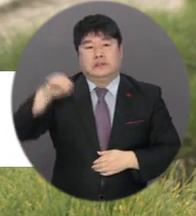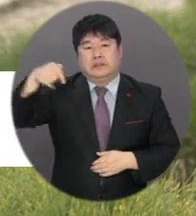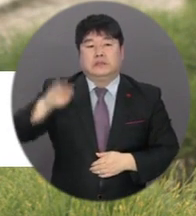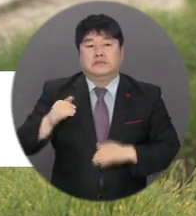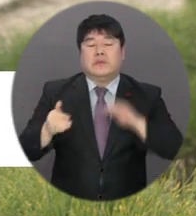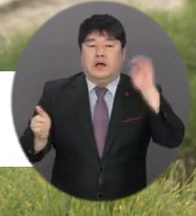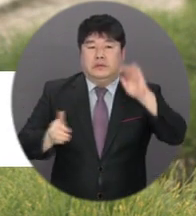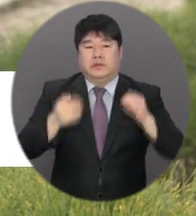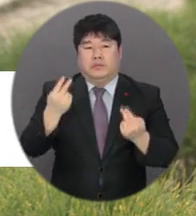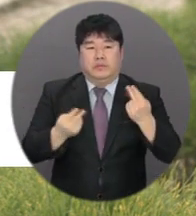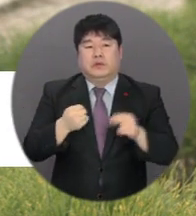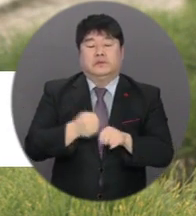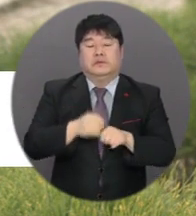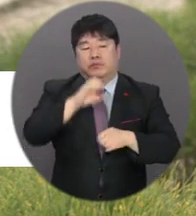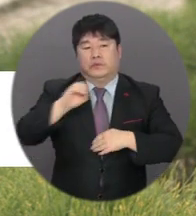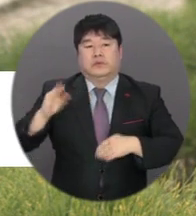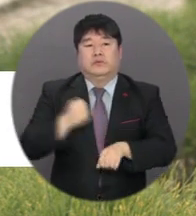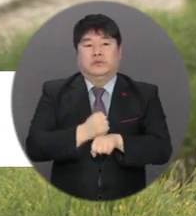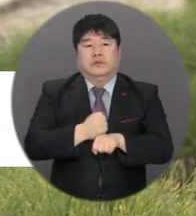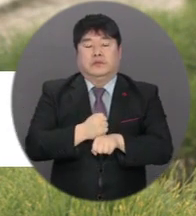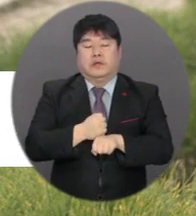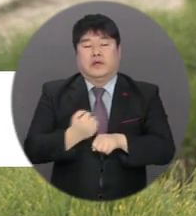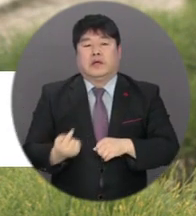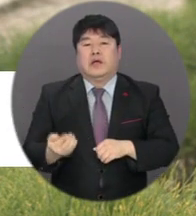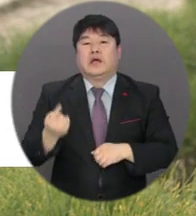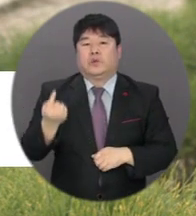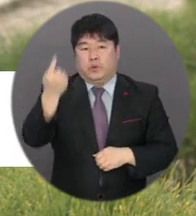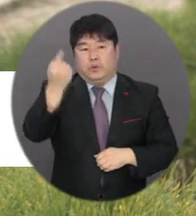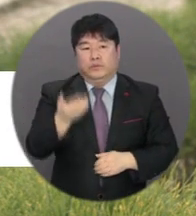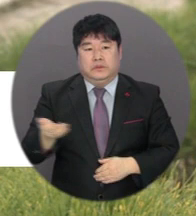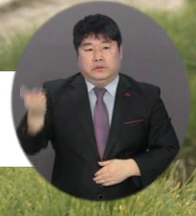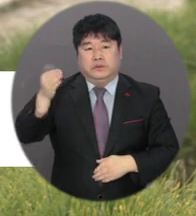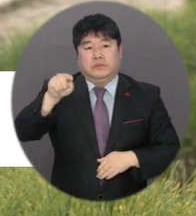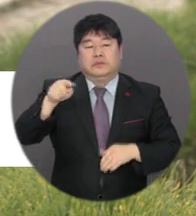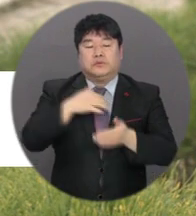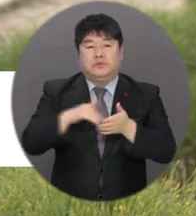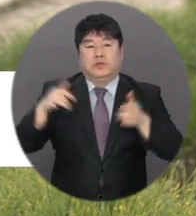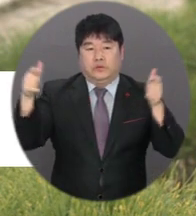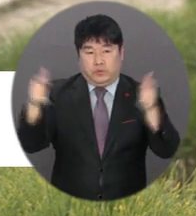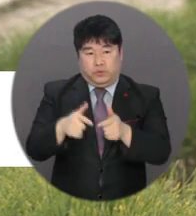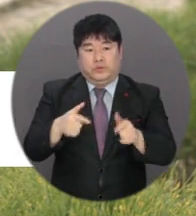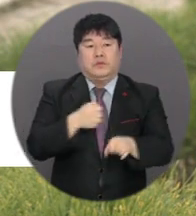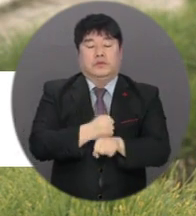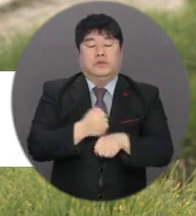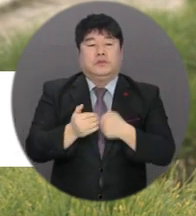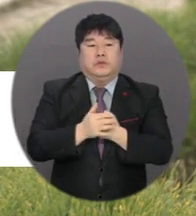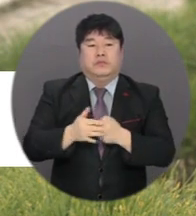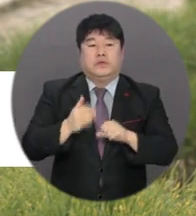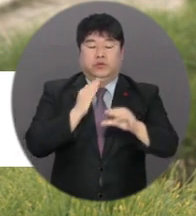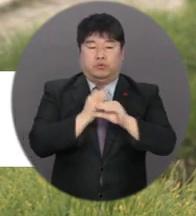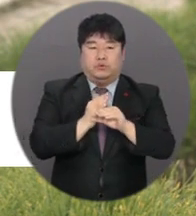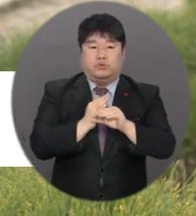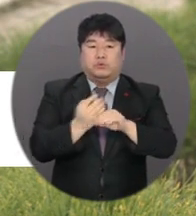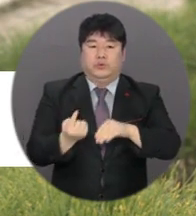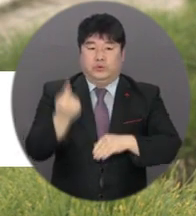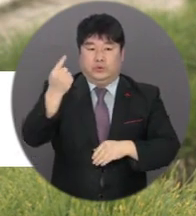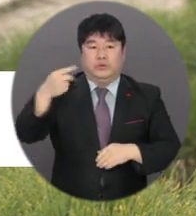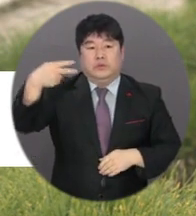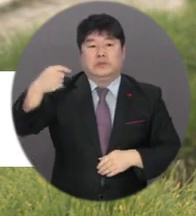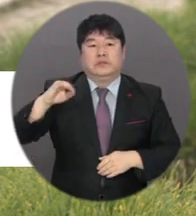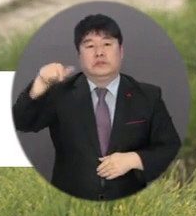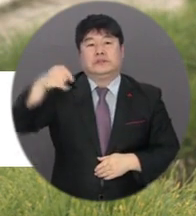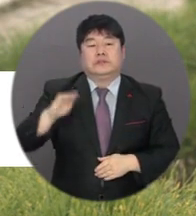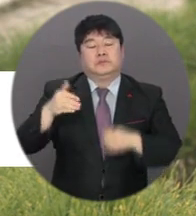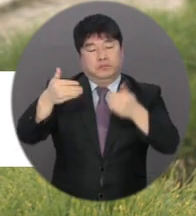나오기 때문에 상위 등급일수록 그 숫자가 줄어들게 됩니다. 그래서 그 특히 중상위권 학생들